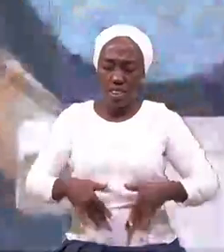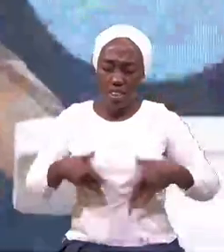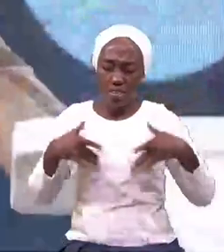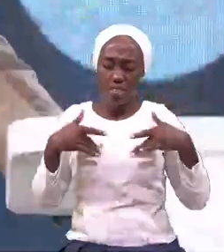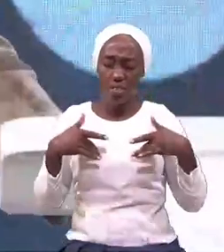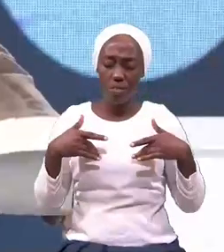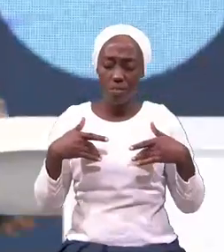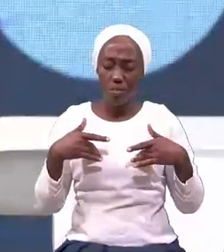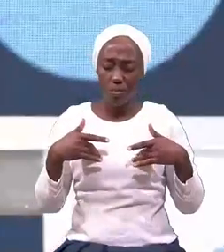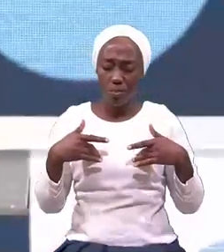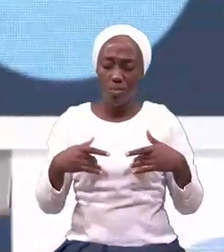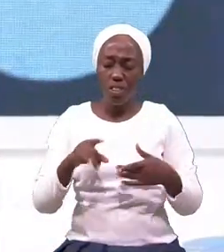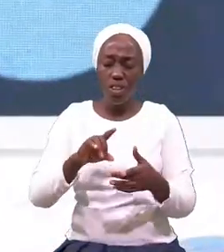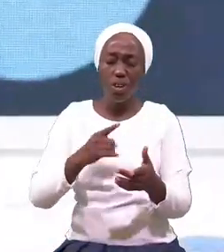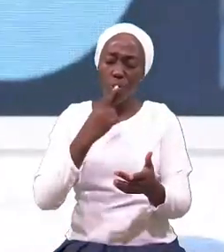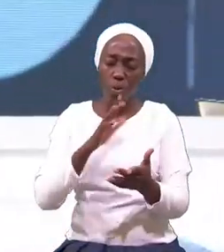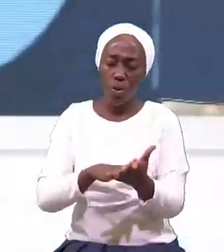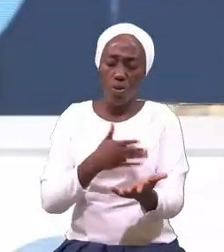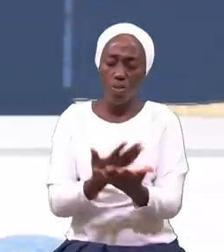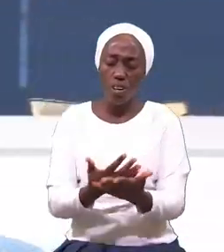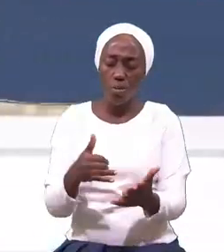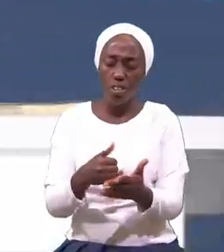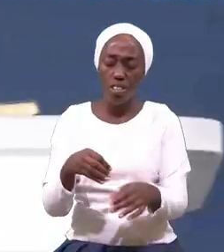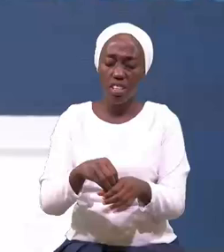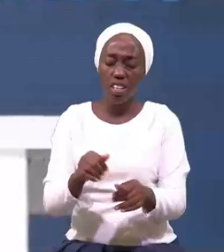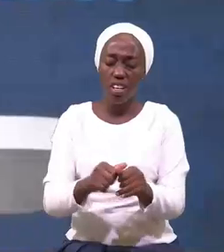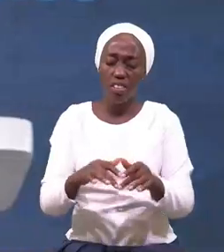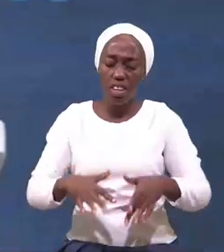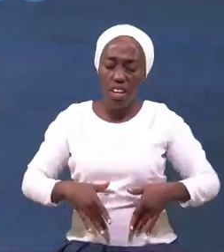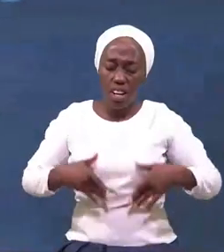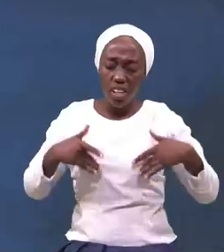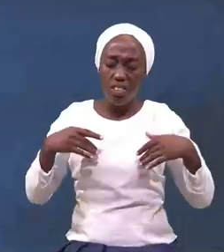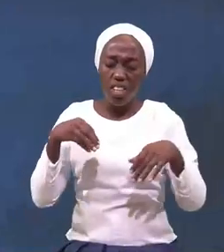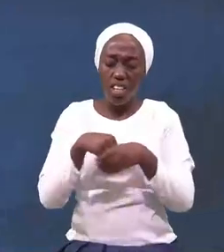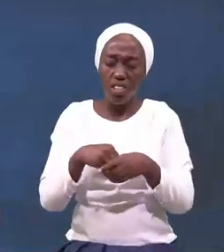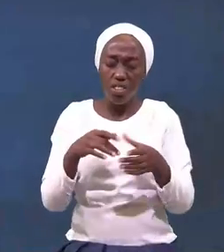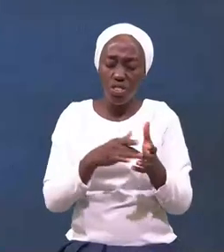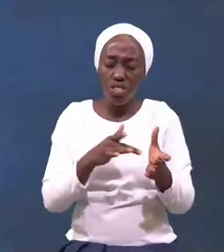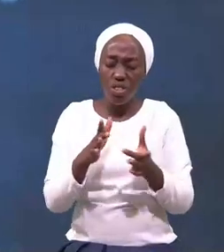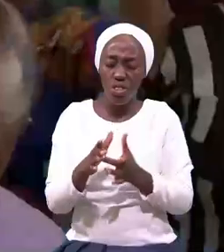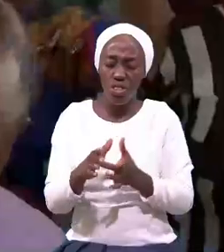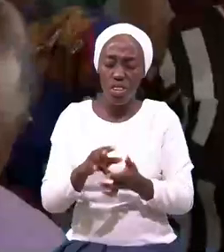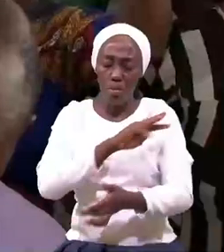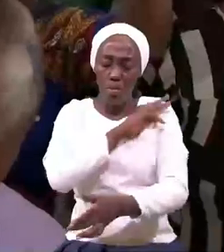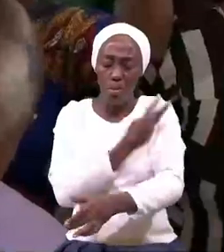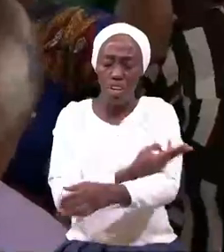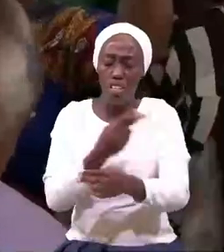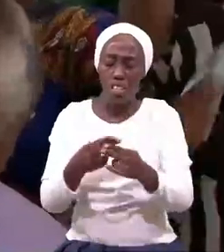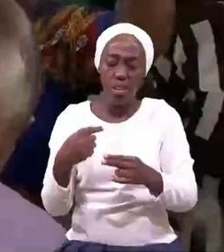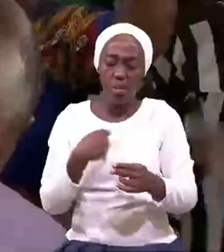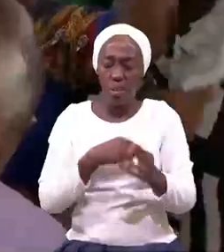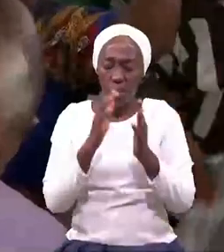as établi pour qu'il fasse dans ce pays. Confirme-le dans chaque vie. Au nom puissant